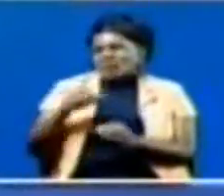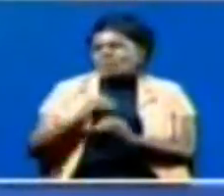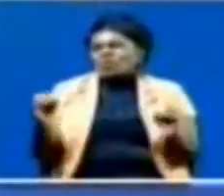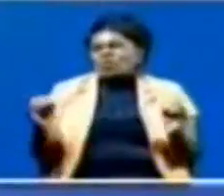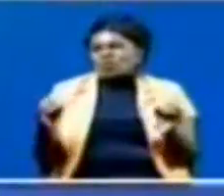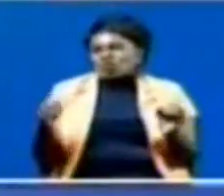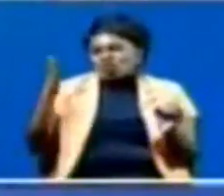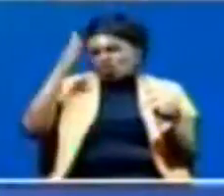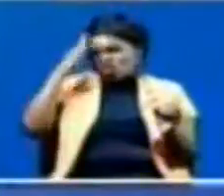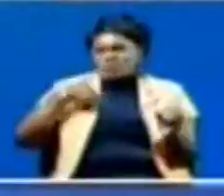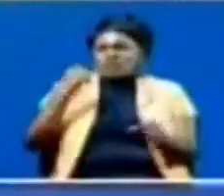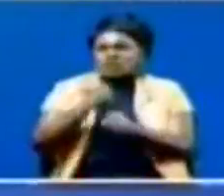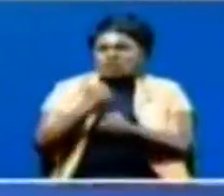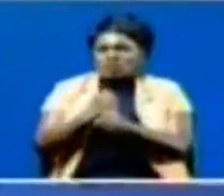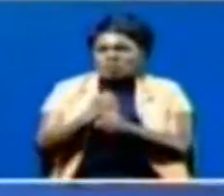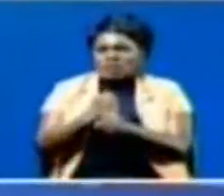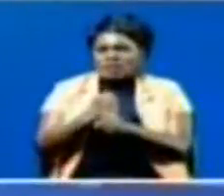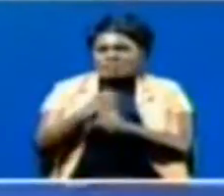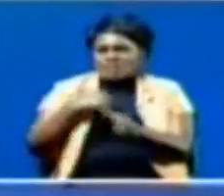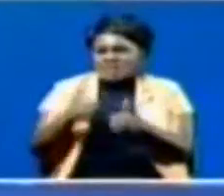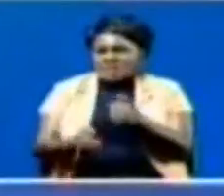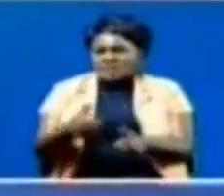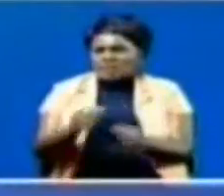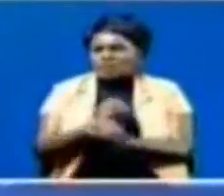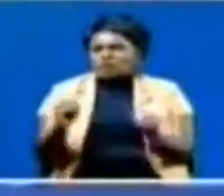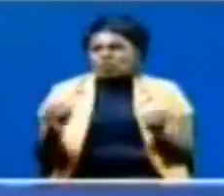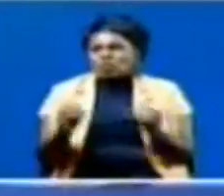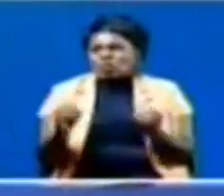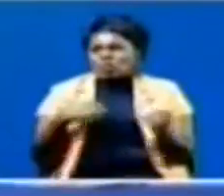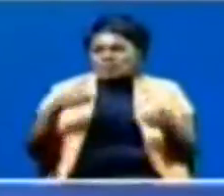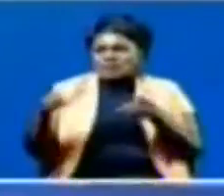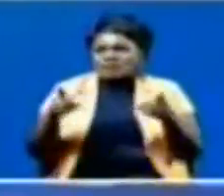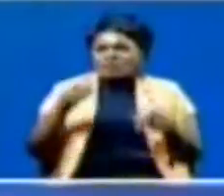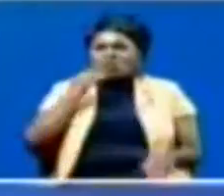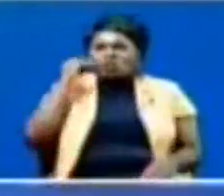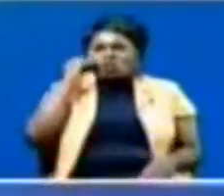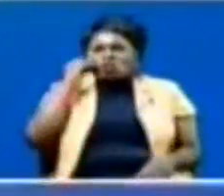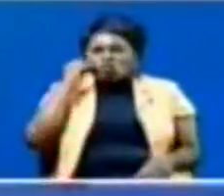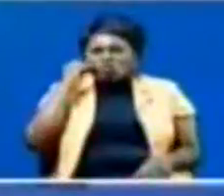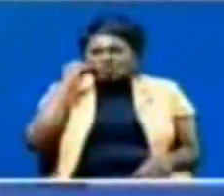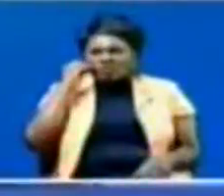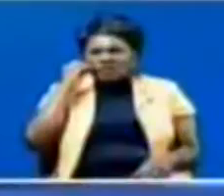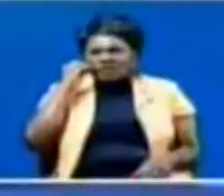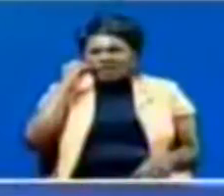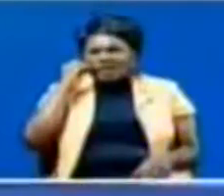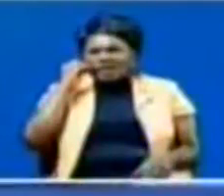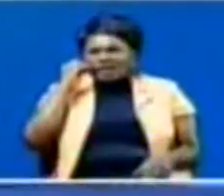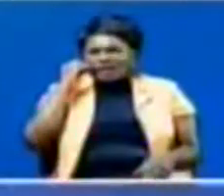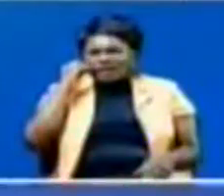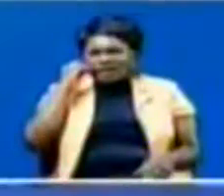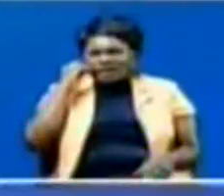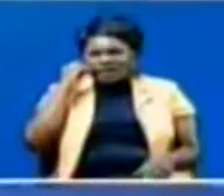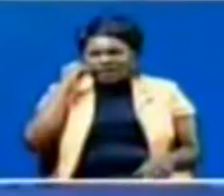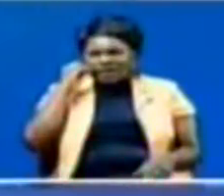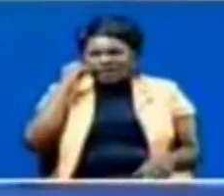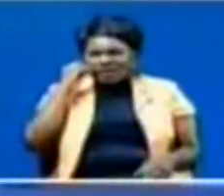basi ajua mimi niko kazini haina haja ya SMS ana safari nafika nyumbani najua atanipigia yani yale yankatika sijui yankuja